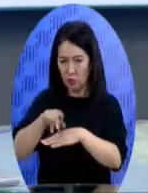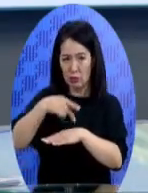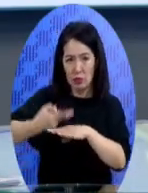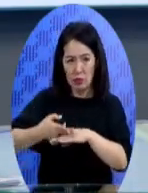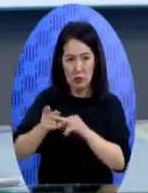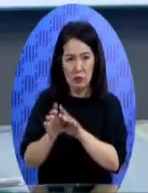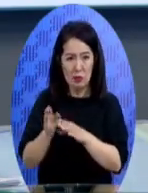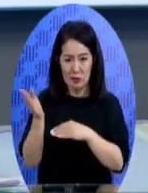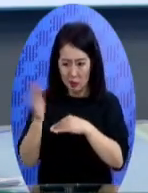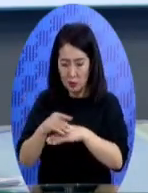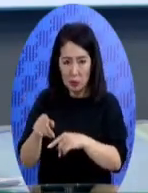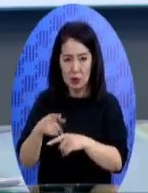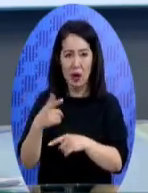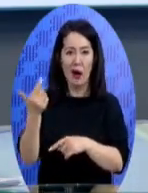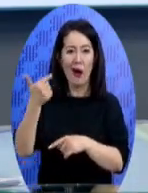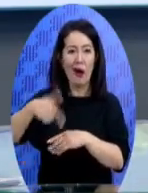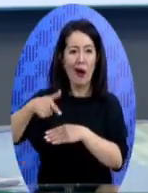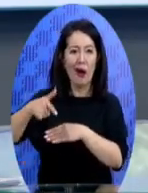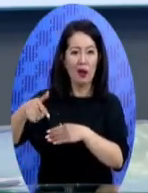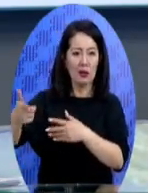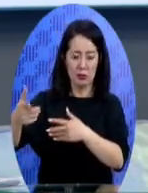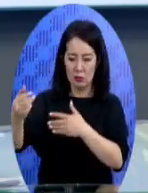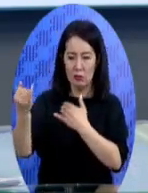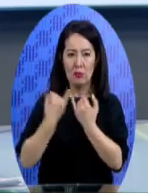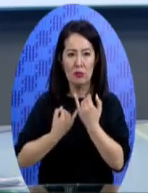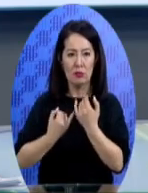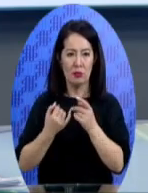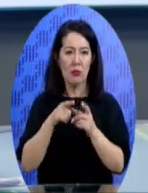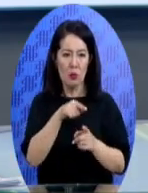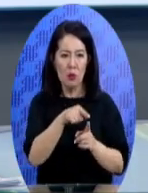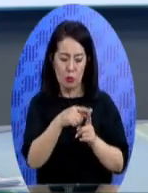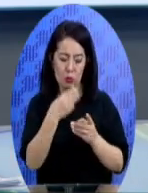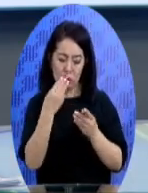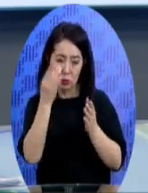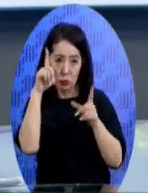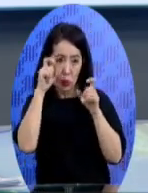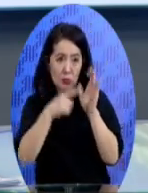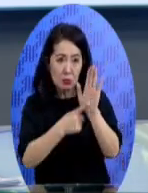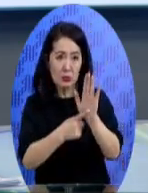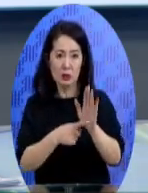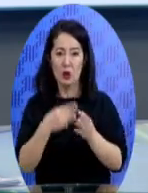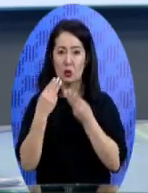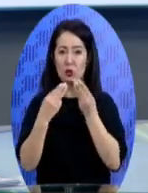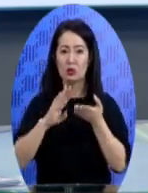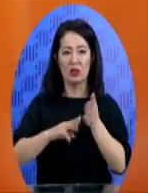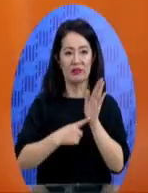байж болзошгүйг нотлох зураг болоод шүүх шинжилгээний дүгнэлтийг танилцууллаа.